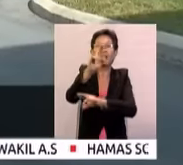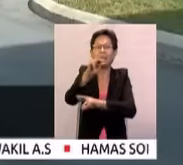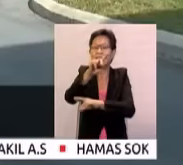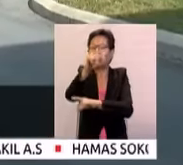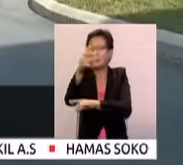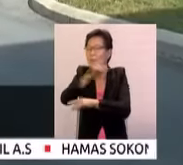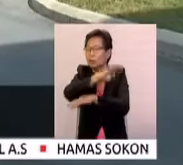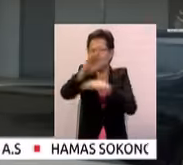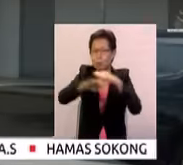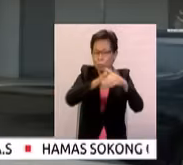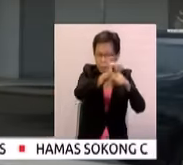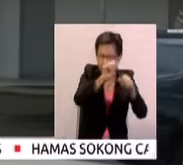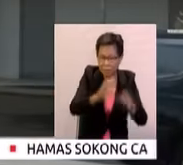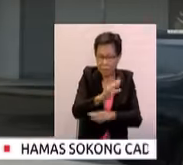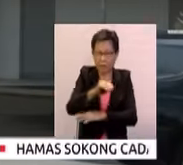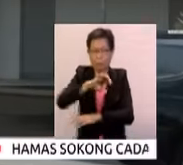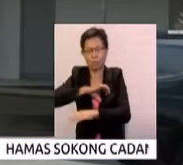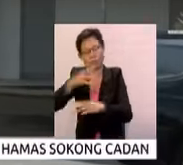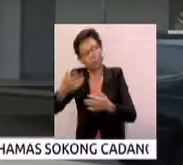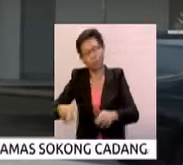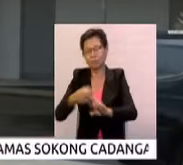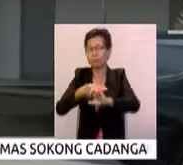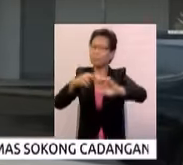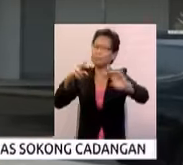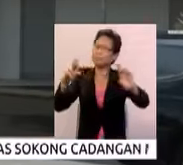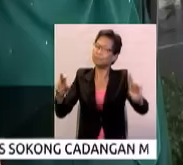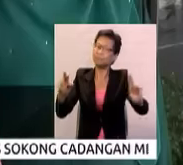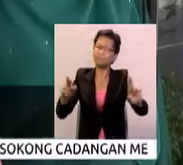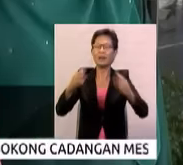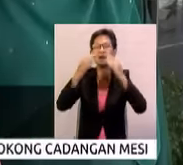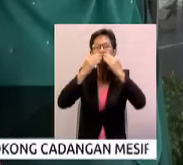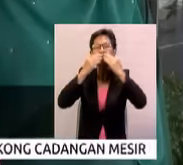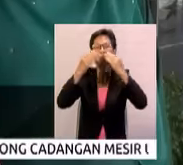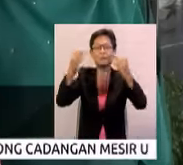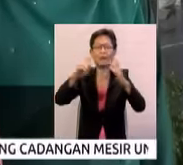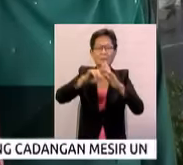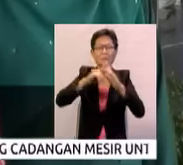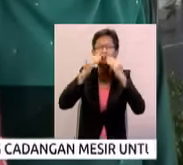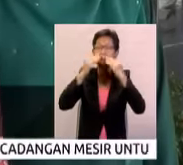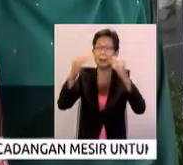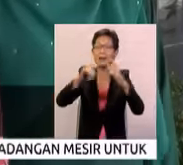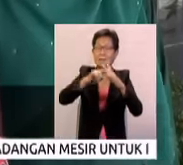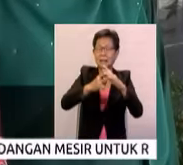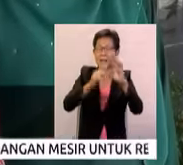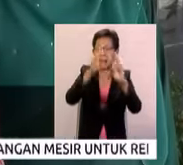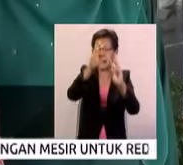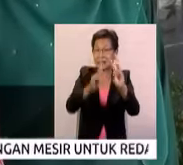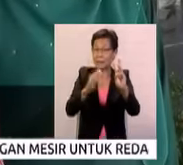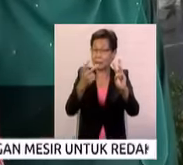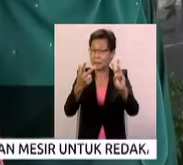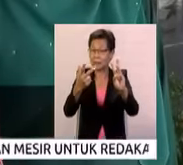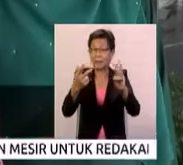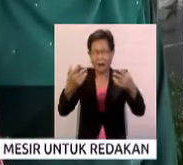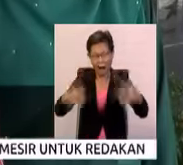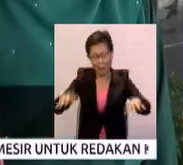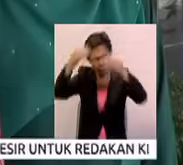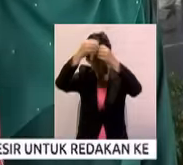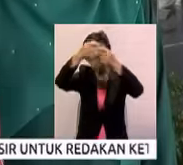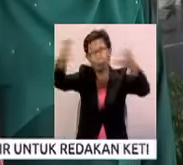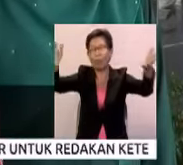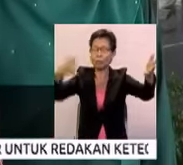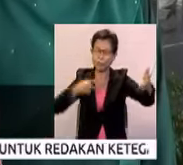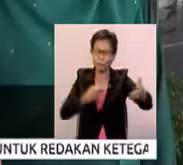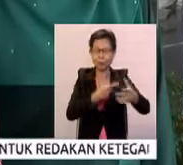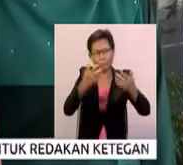petugas termasuk polis sudah membuat persediaan. Alhamdulillah, sejak 6 Mac hari itu, selepas diumumkan, kita